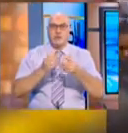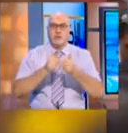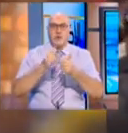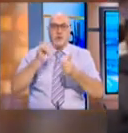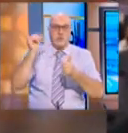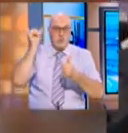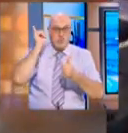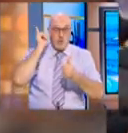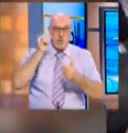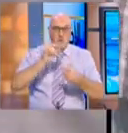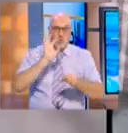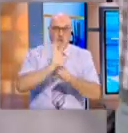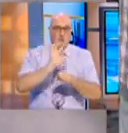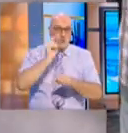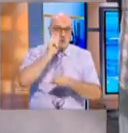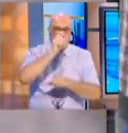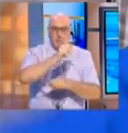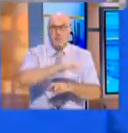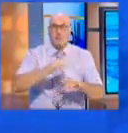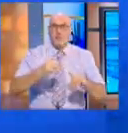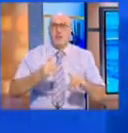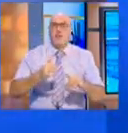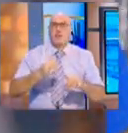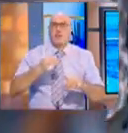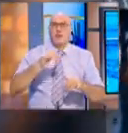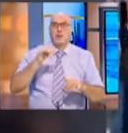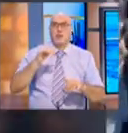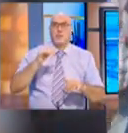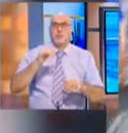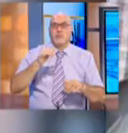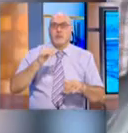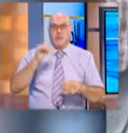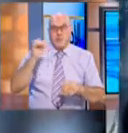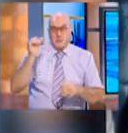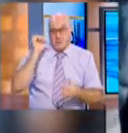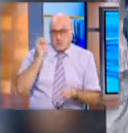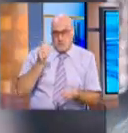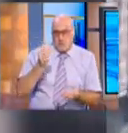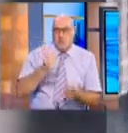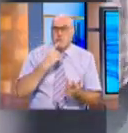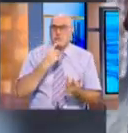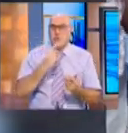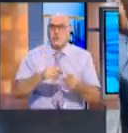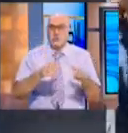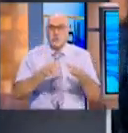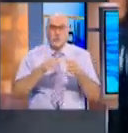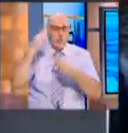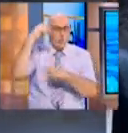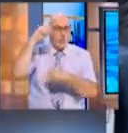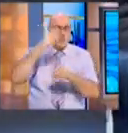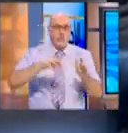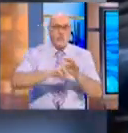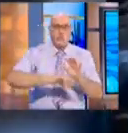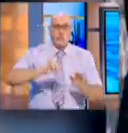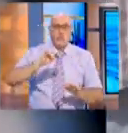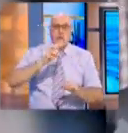على رؤوس الشعب المغربي. هو الجيش ذاته الذي سحق مرتزقته عائلات المقاومين الريافة ضد